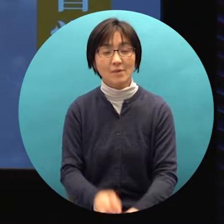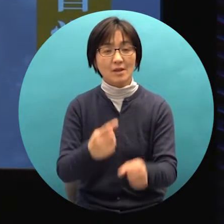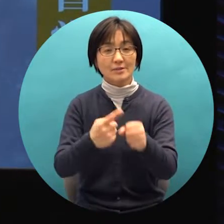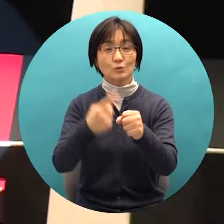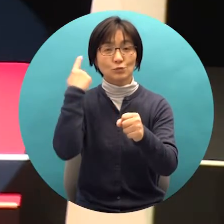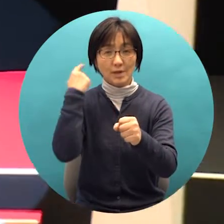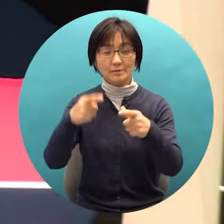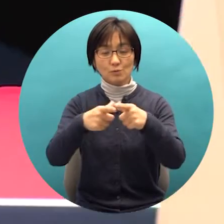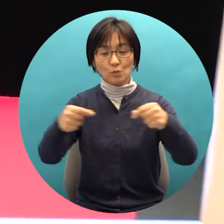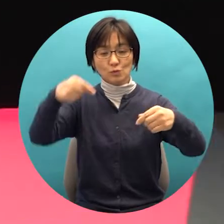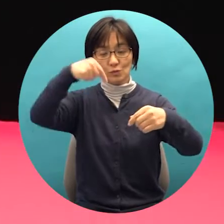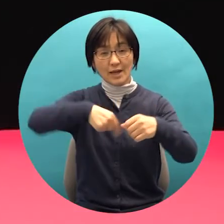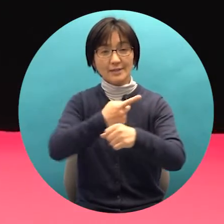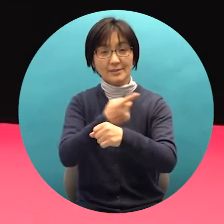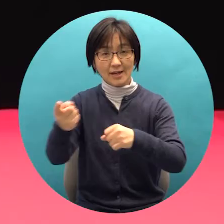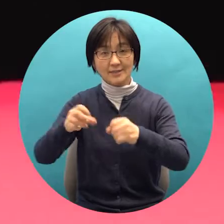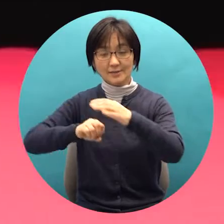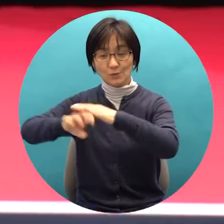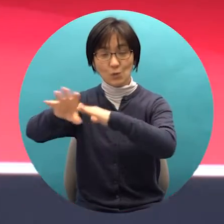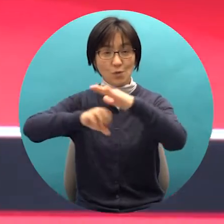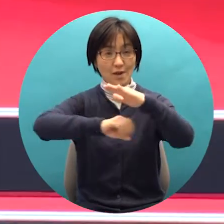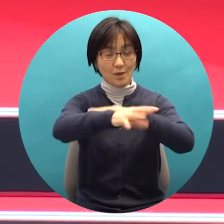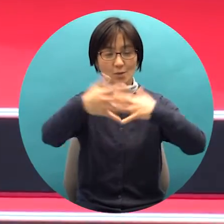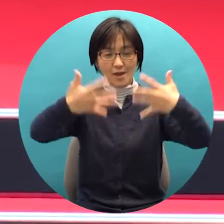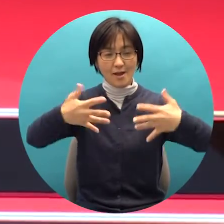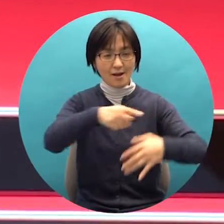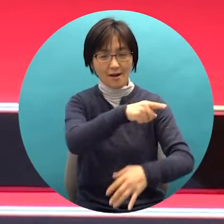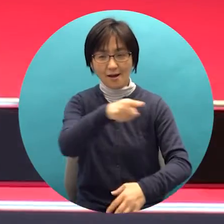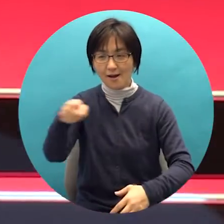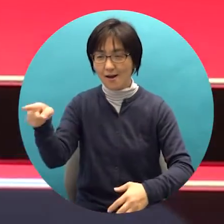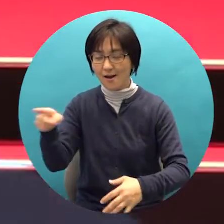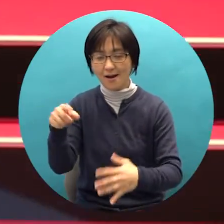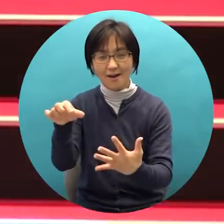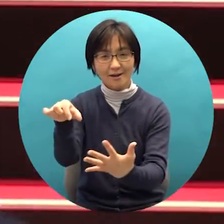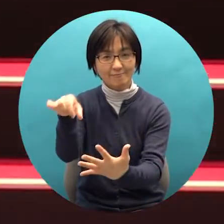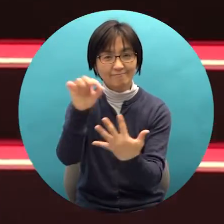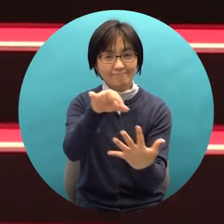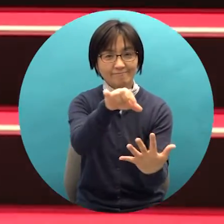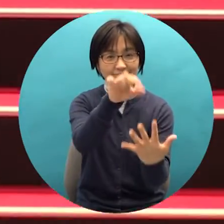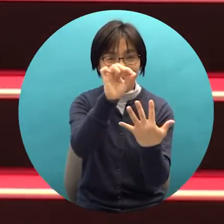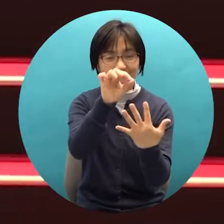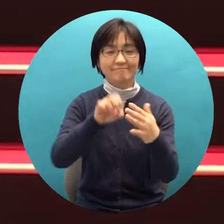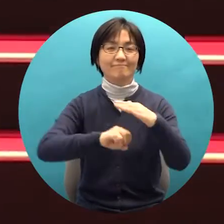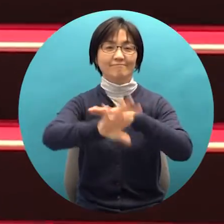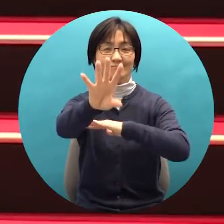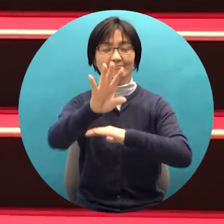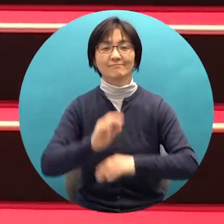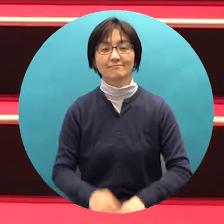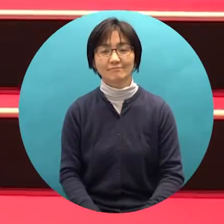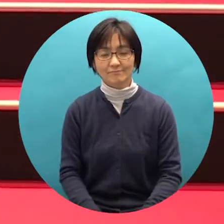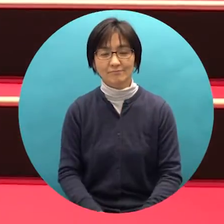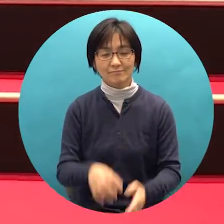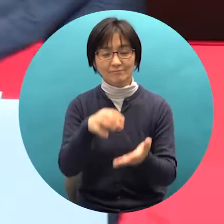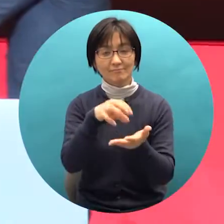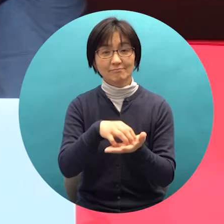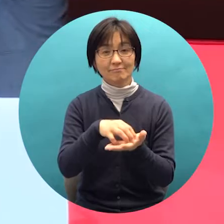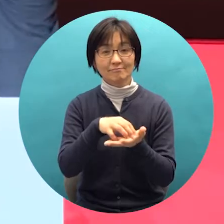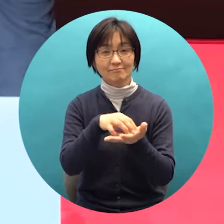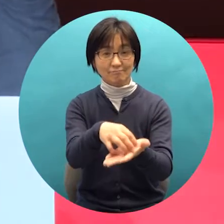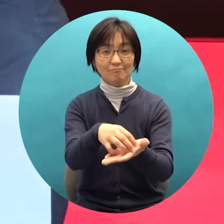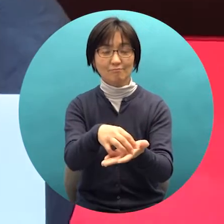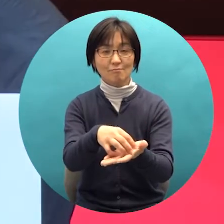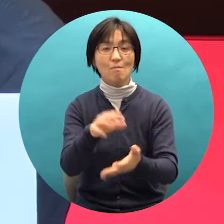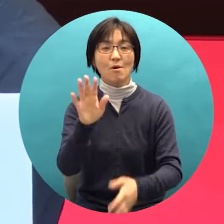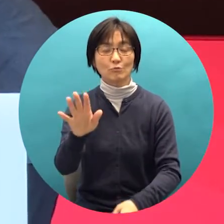国内外で上映された映画の中からよりすぐりの作品を上映いたします。受賞作というもの